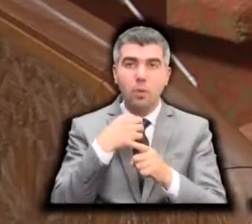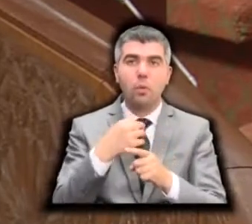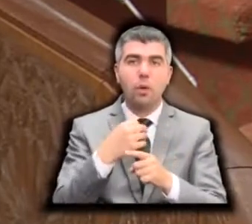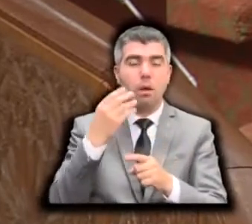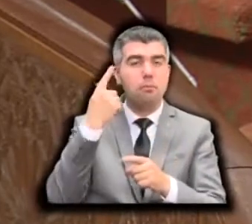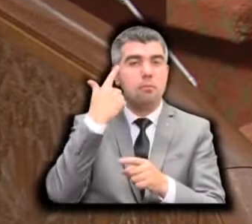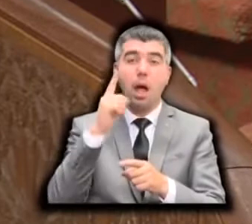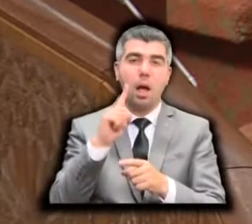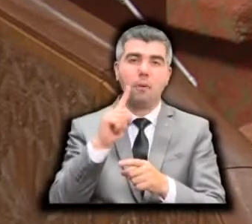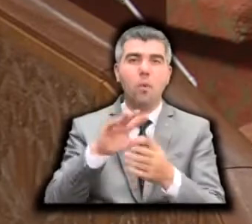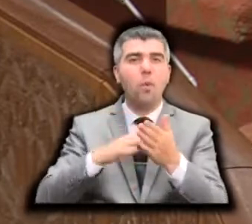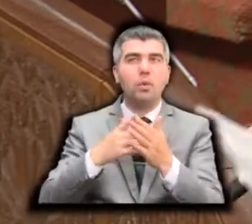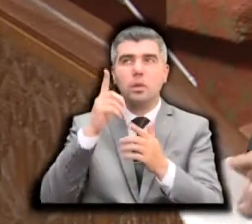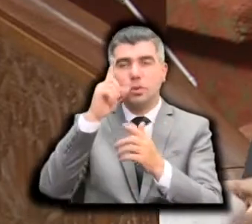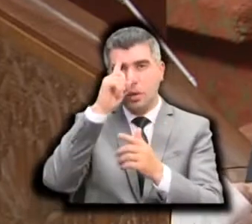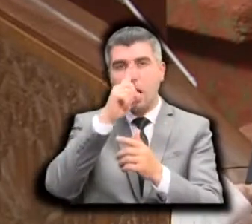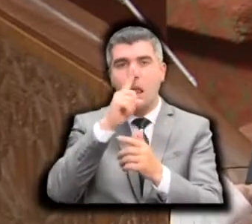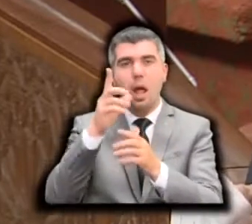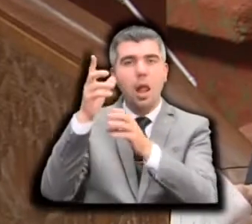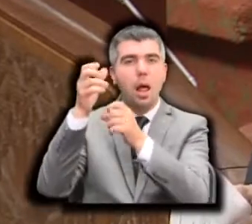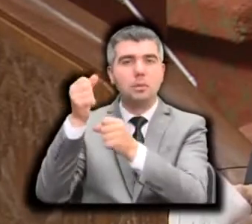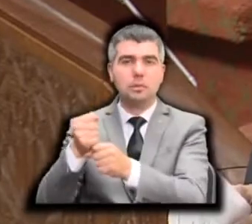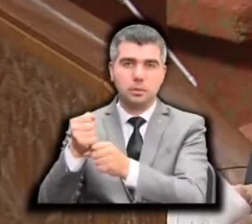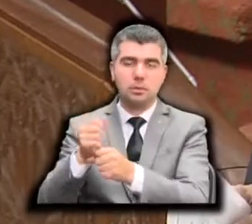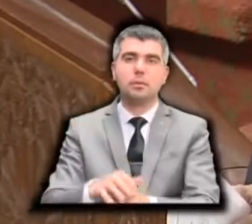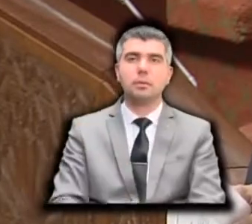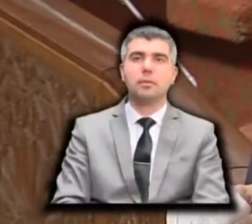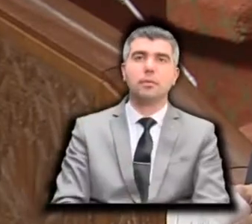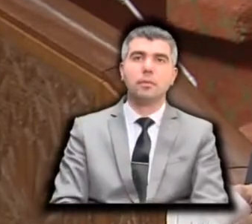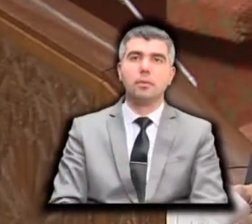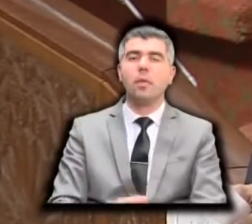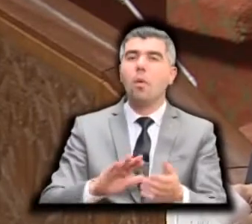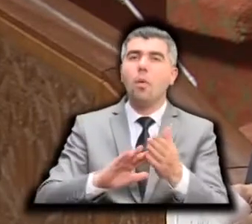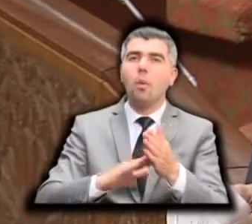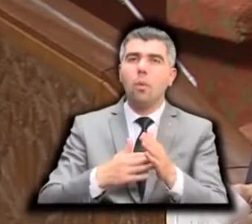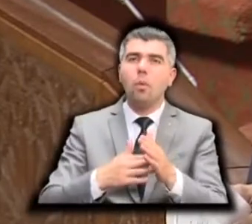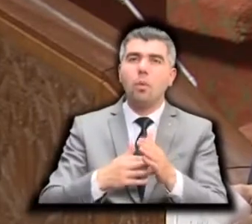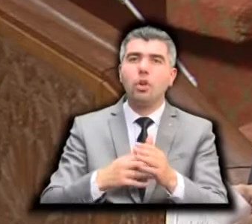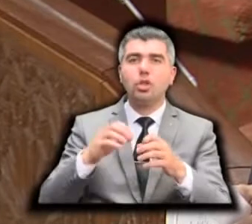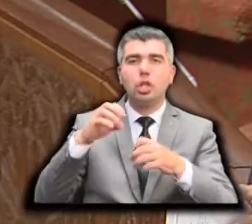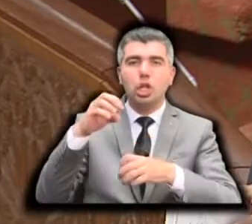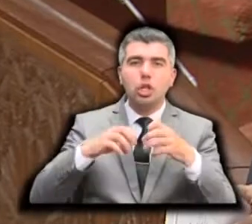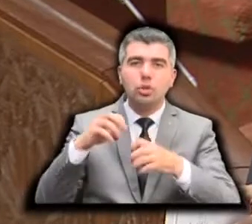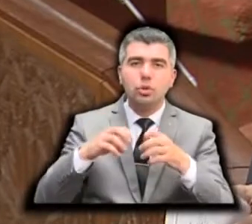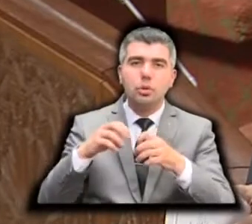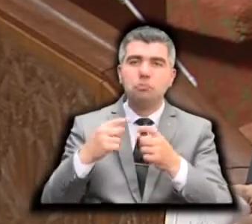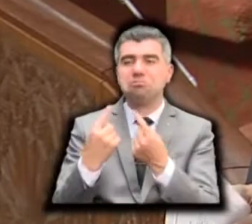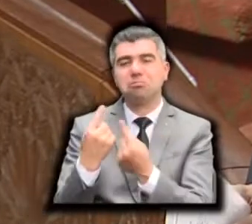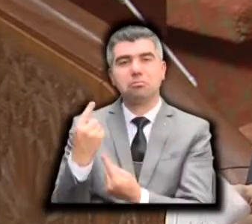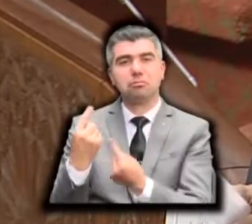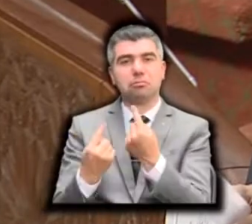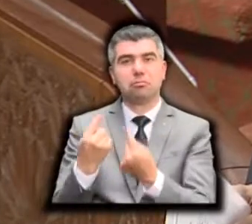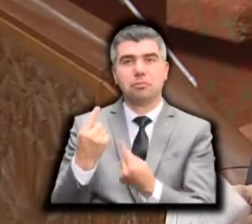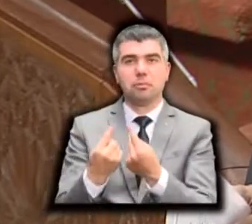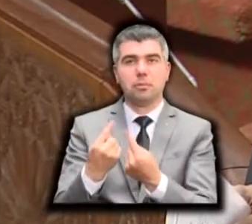اسال الله عز وجل ان يتغمد الجميع بالرحمه ديالو. بطبيعه الحال هذه كلكم تتقولوا هذه ثلوج استثنائيه، وحنا تعاملنا